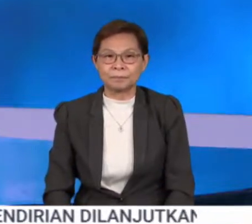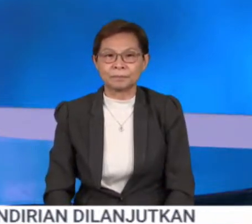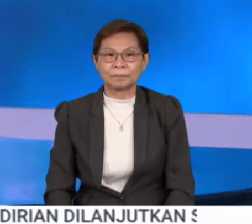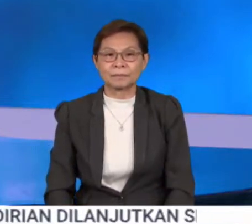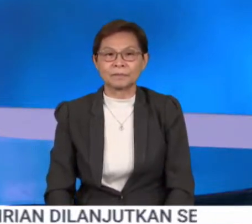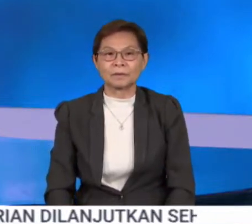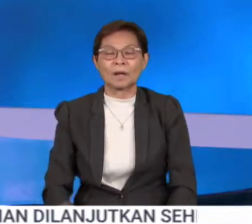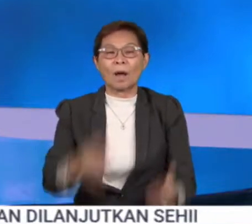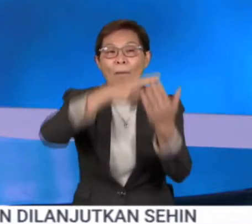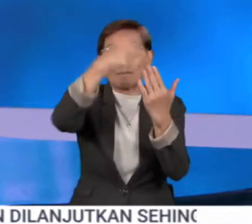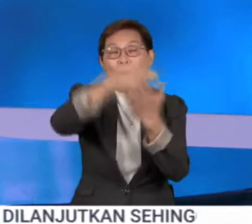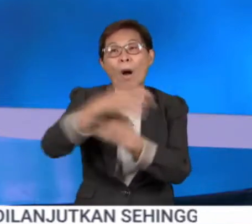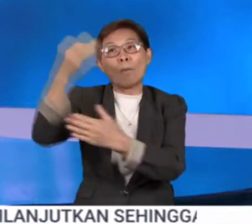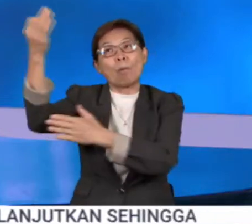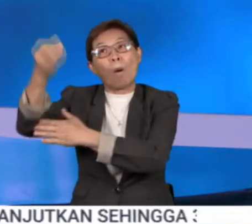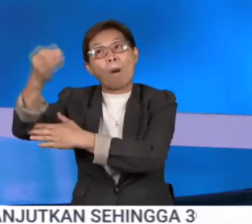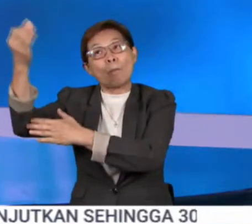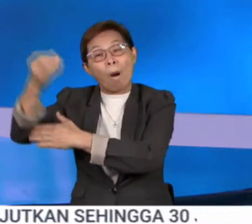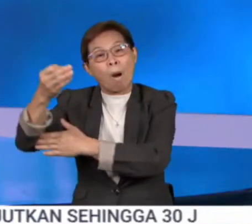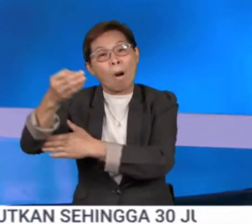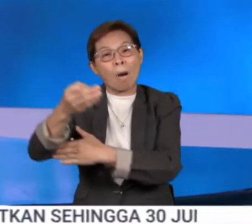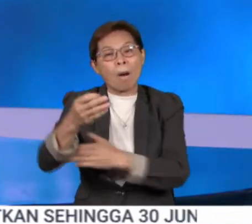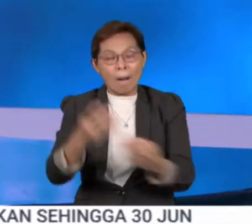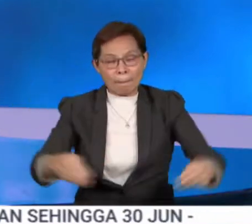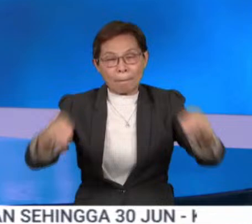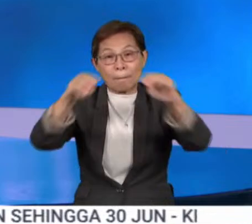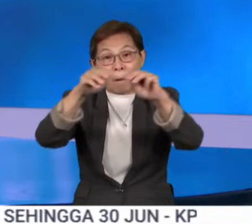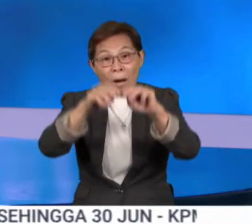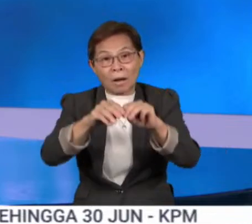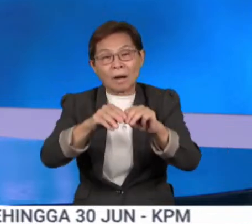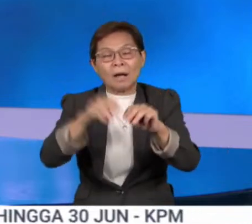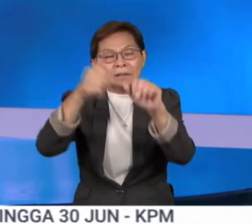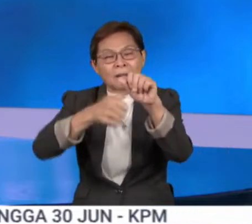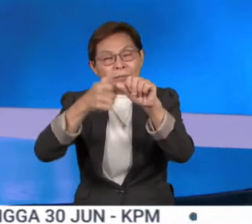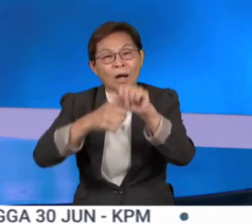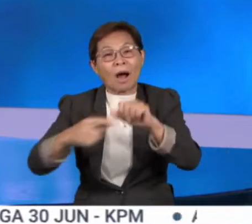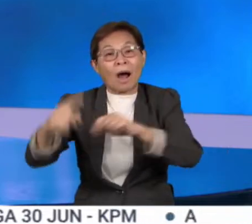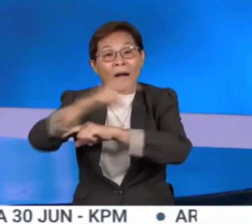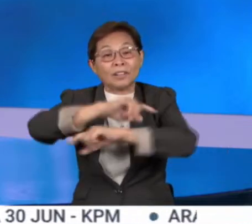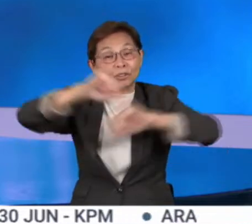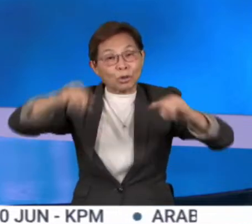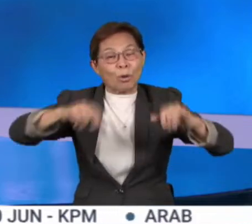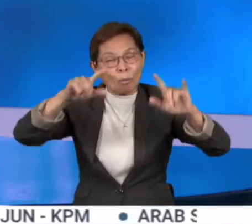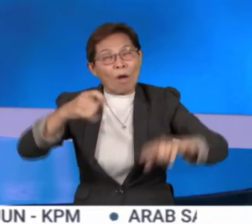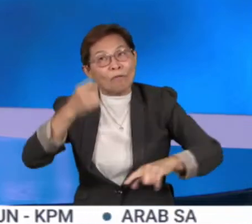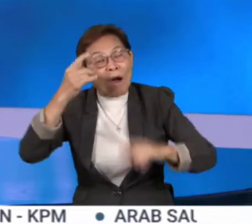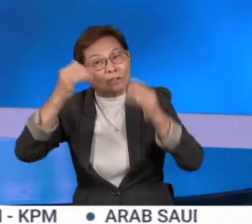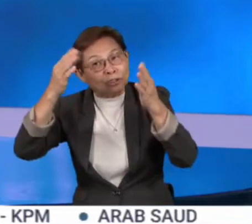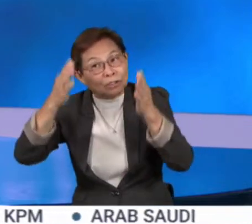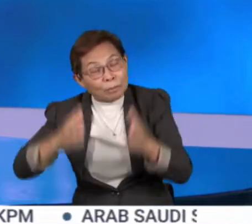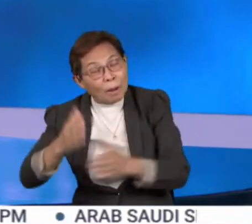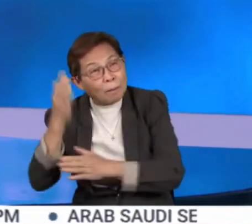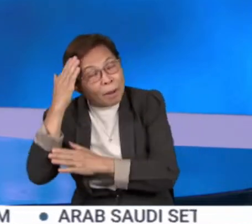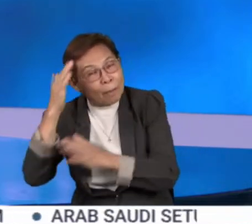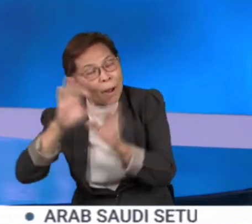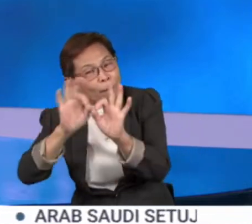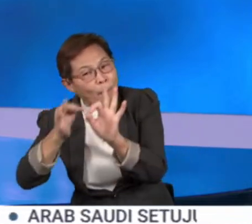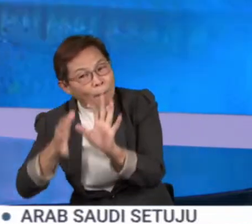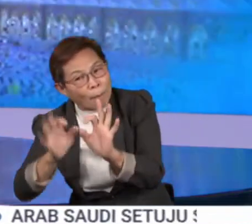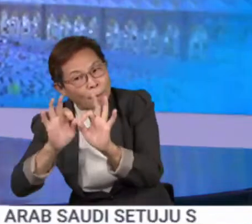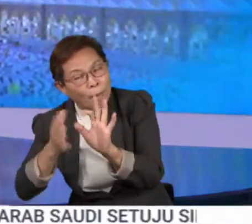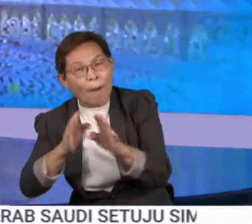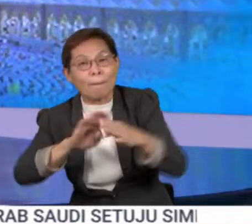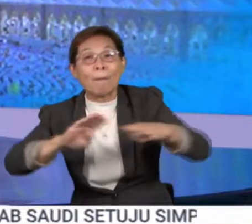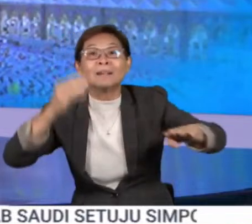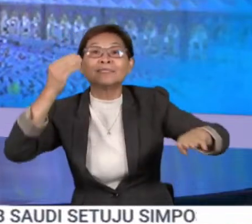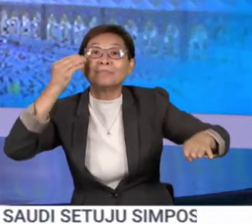Isi kandungan khutbah yang disampaikan di Masjidil Haram setiap kali solat Jumaat kini boleh difahami jemaah Malaysia melalui penterjemahan ke dalam